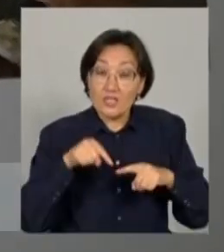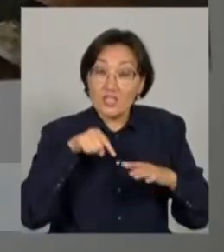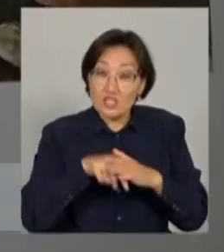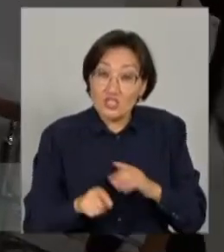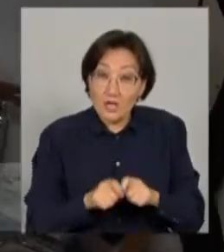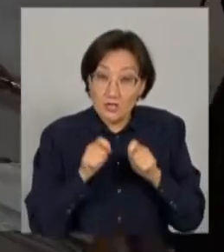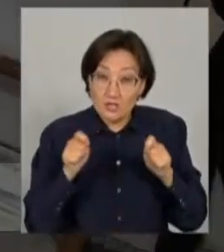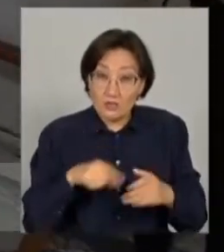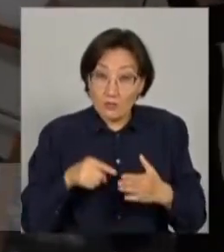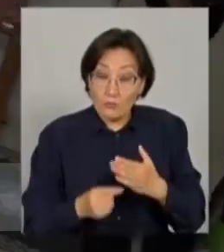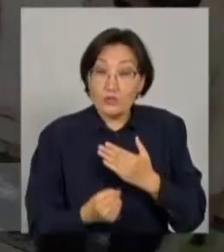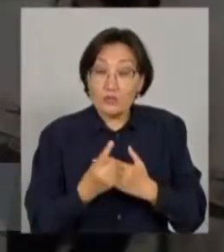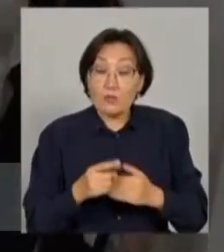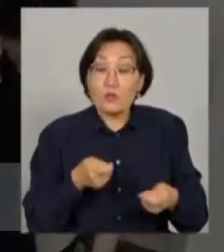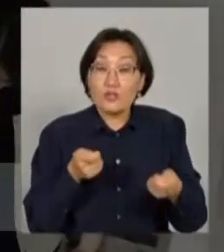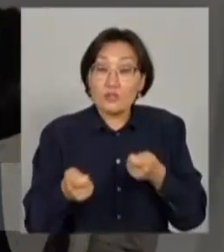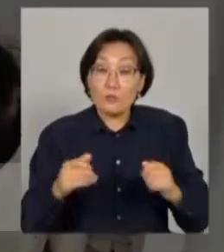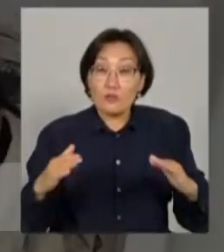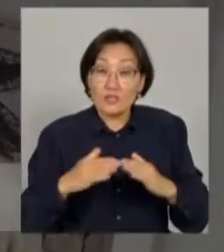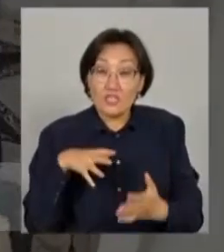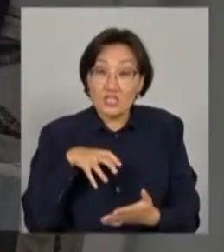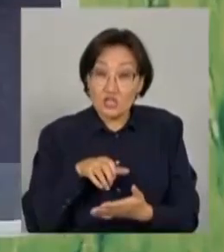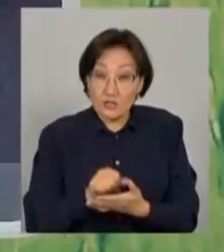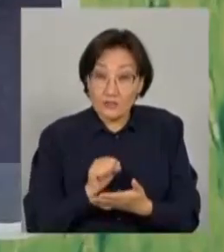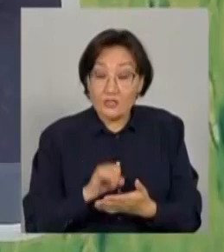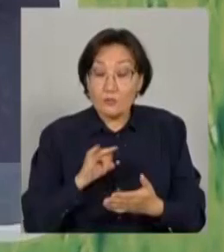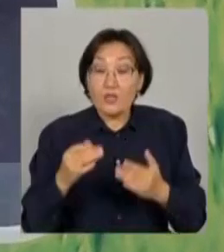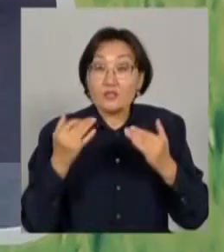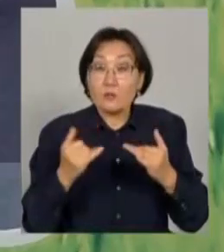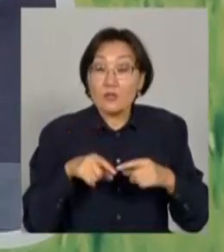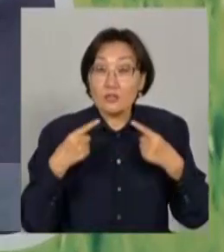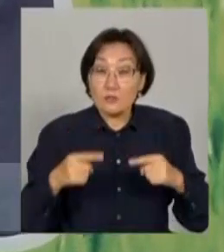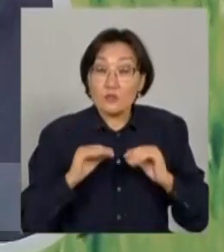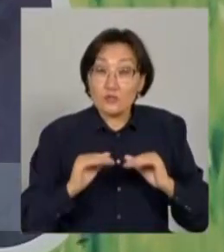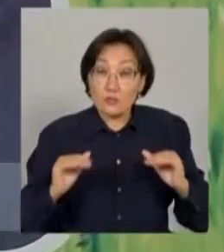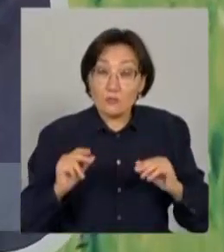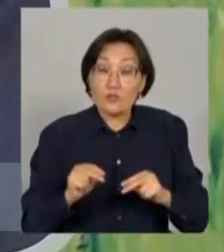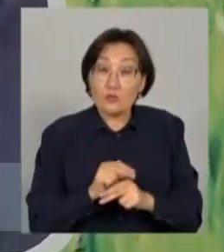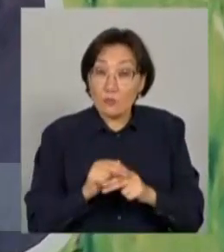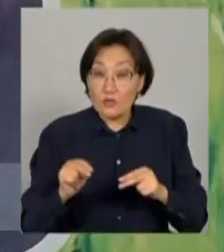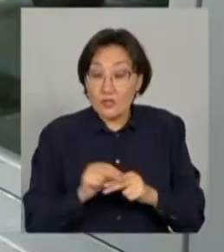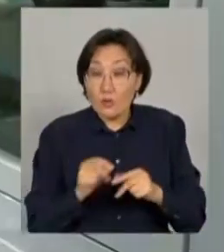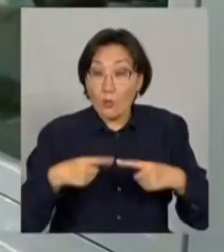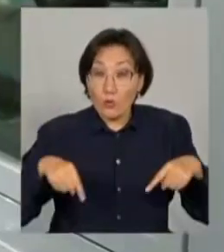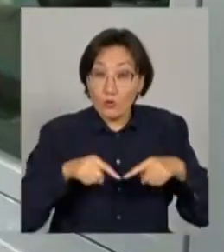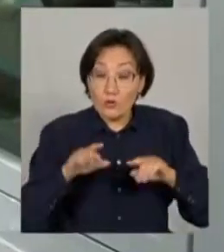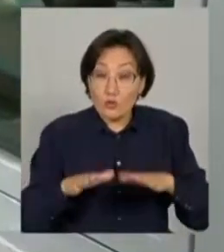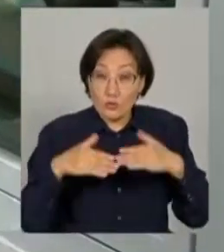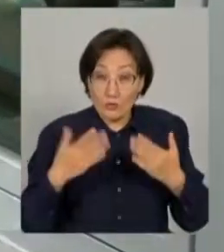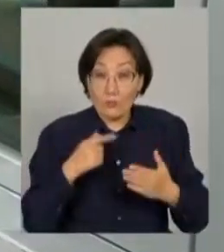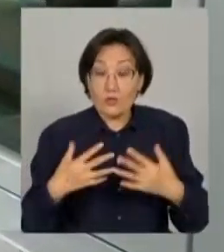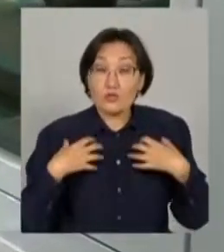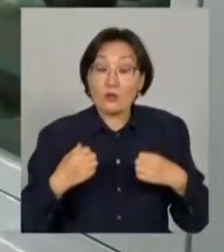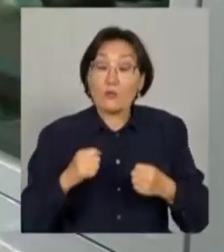да сұрақ тудырды. Алайда басшысы нысанды жалғалып отырған және әзірге басқа балама орнының жоқтығын айтып ақталды. Ал